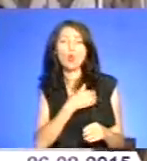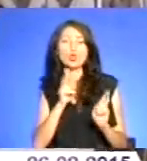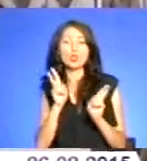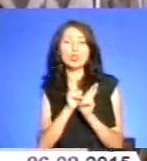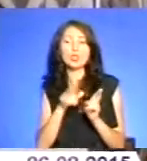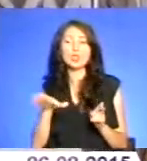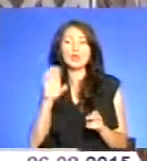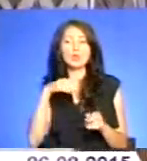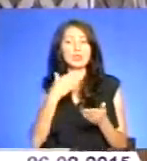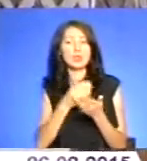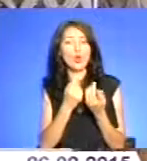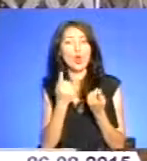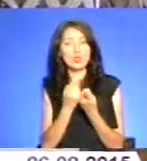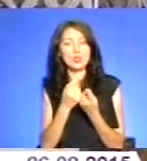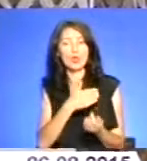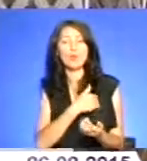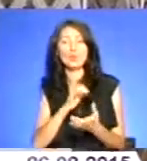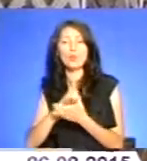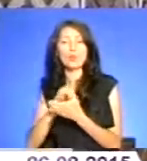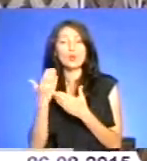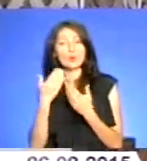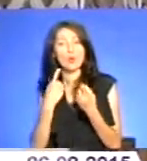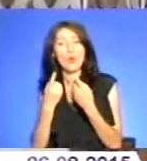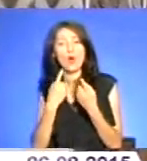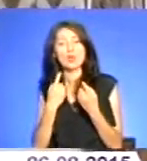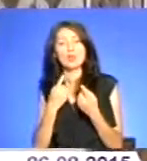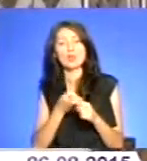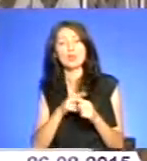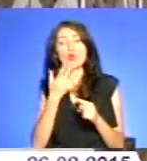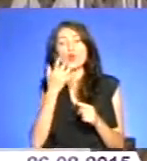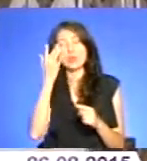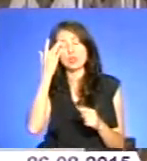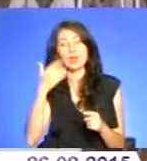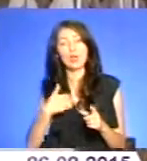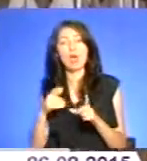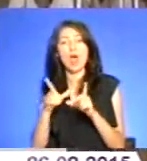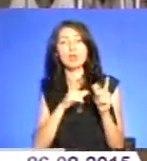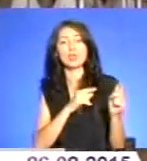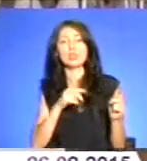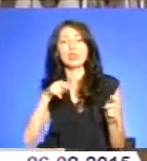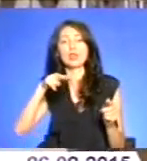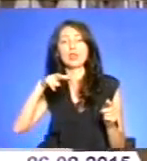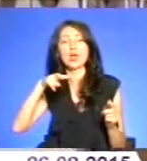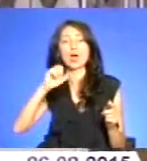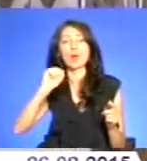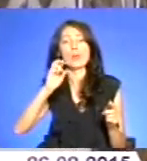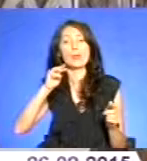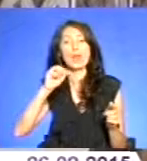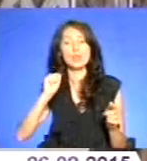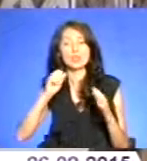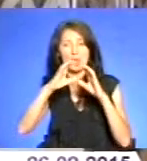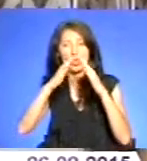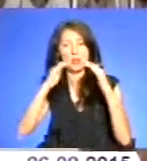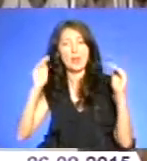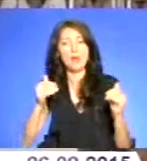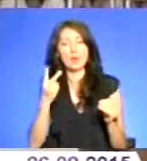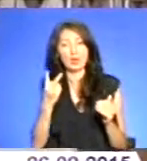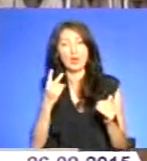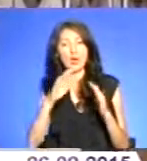своїх однокласників, хочу з ними поспілкуватися. Цього літа я їздила на два пластових табори, мені там